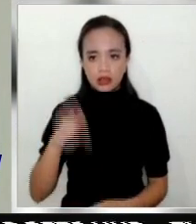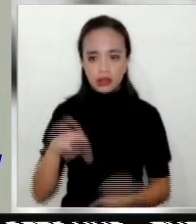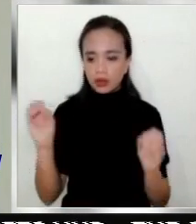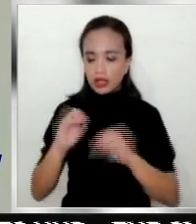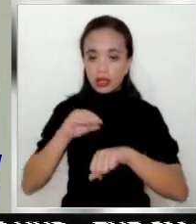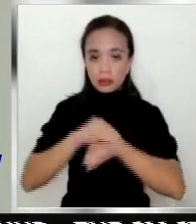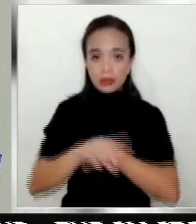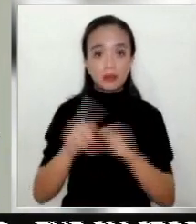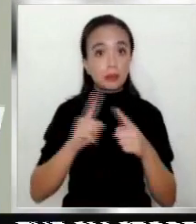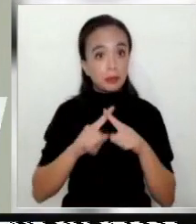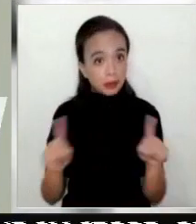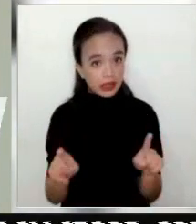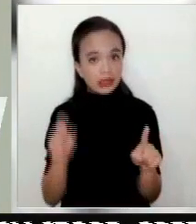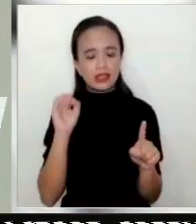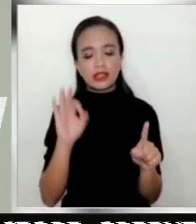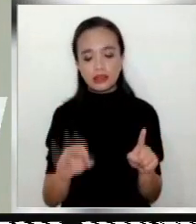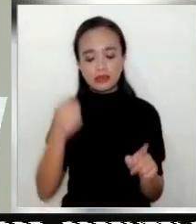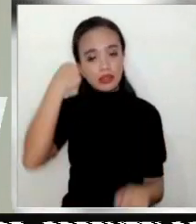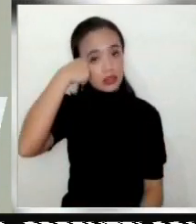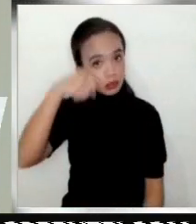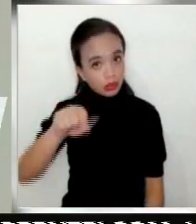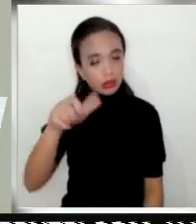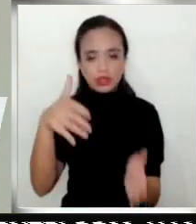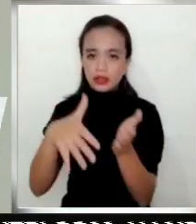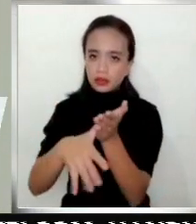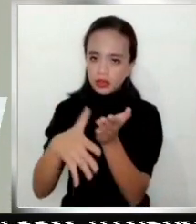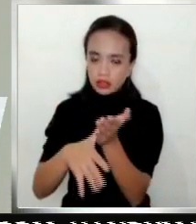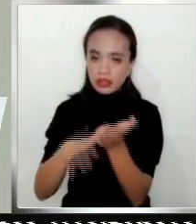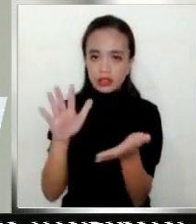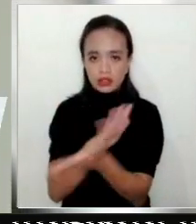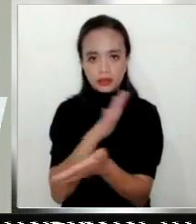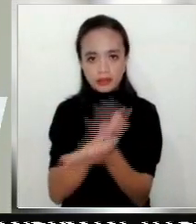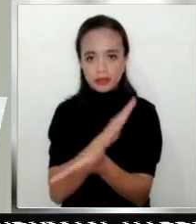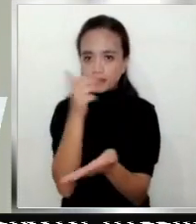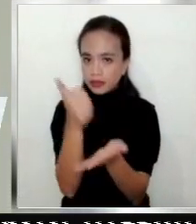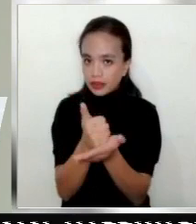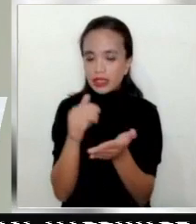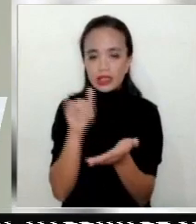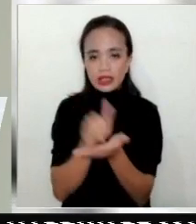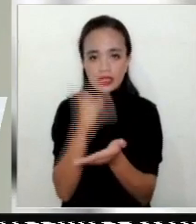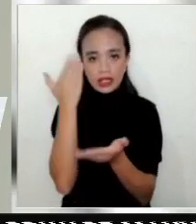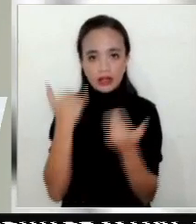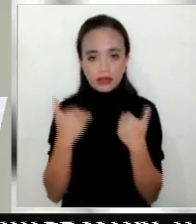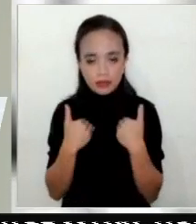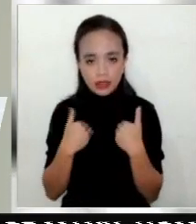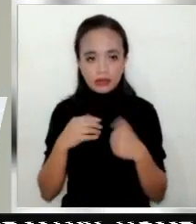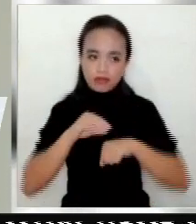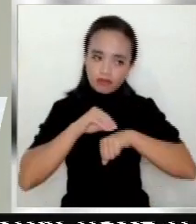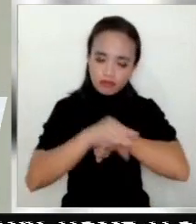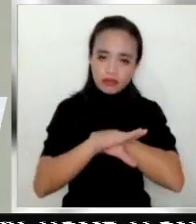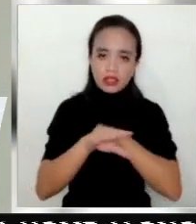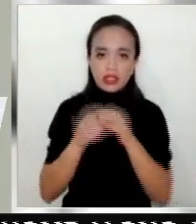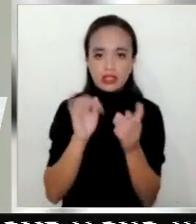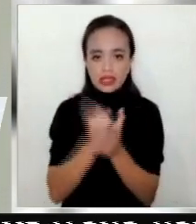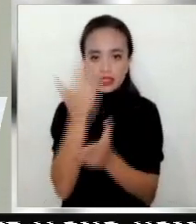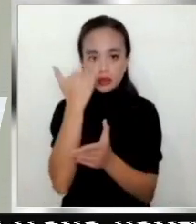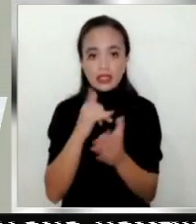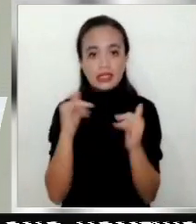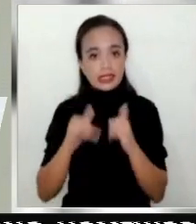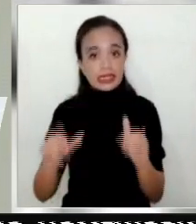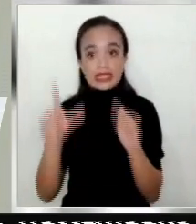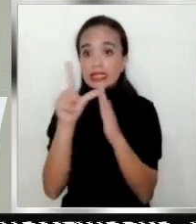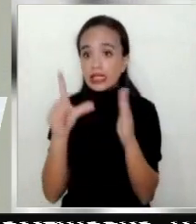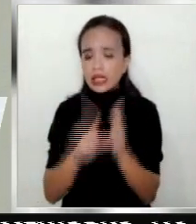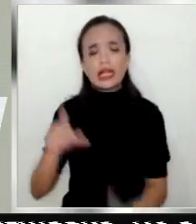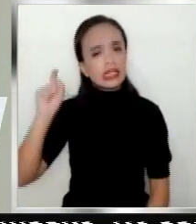po paglabag sa COMELEC resolution, yan po ay merong implication sa kanila. Kaya nga nasa batas po kasi na dapat po ay